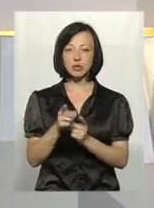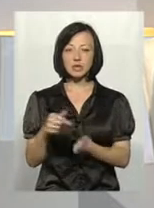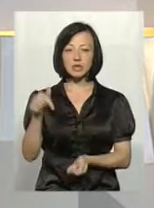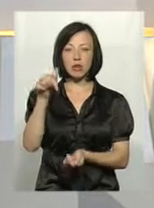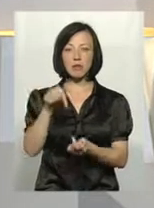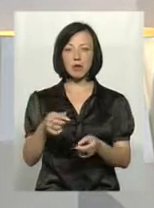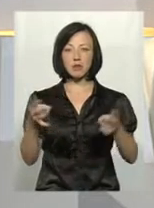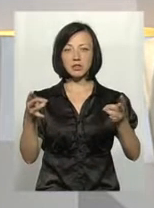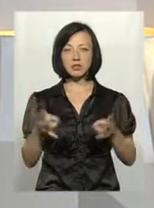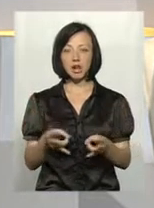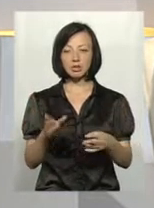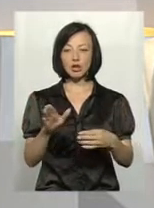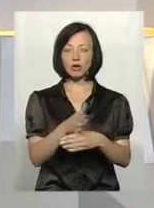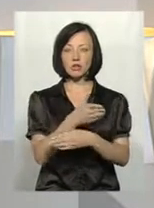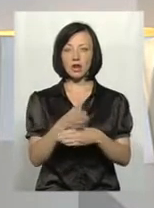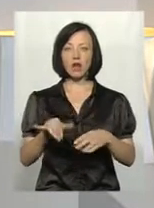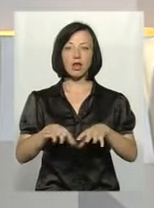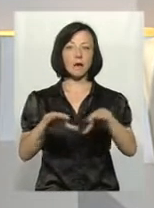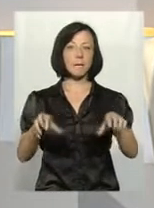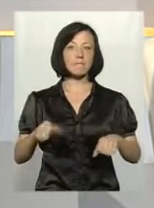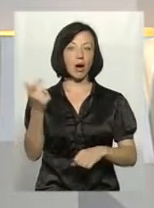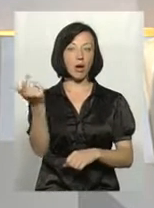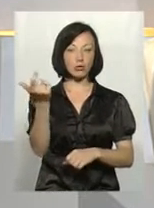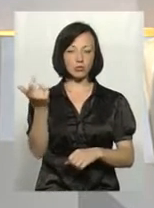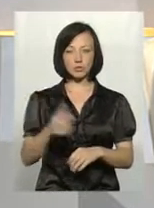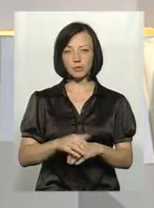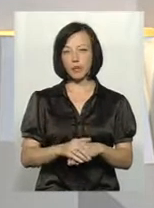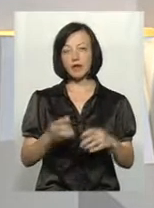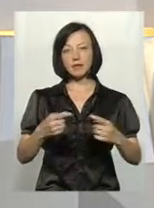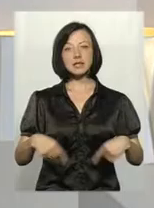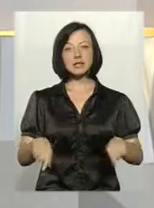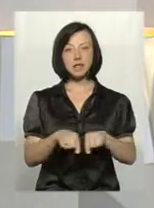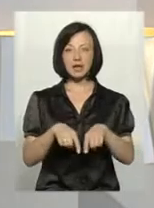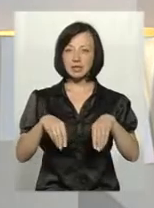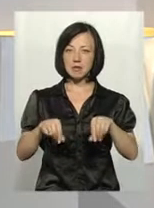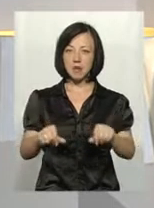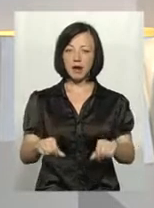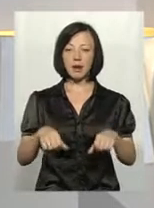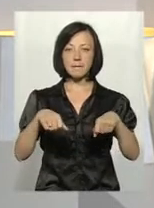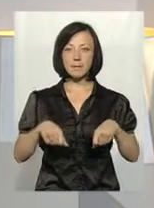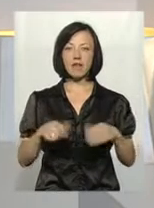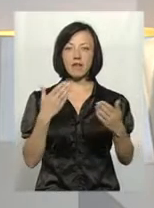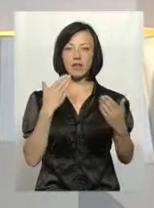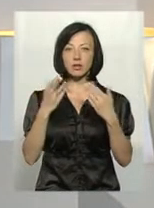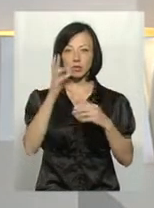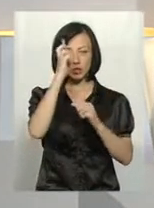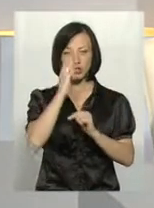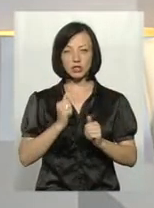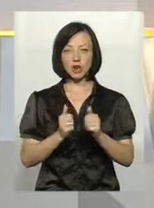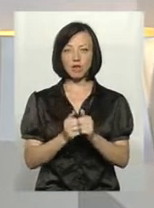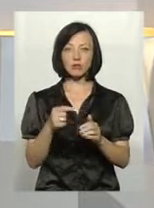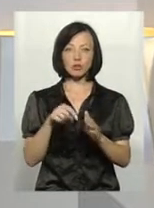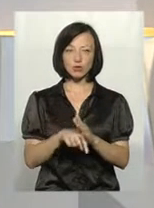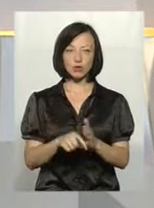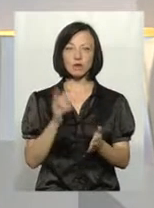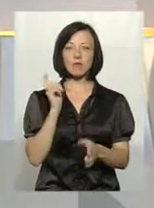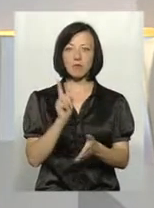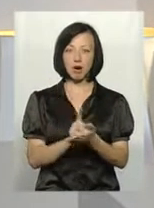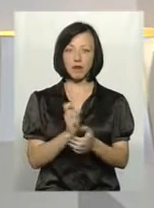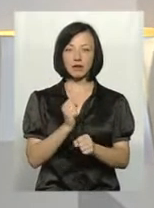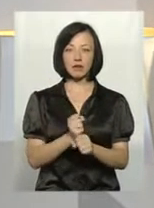призначення, розділяють та панують. У сфері земельних правовідносин держава, по суті, таки має навести